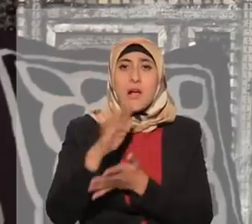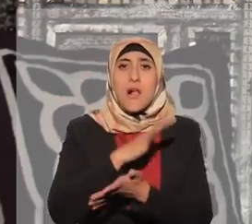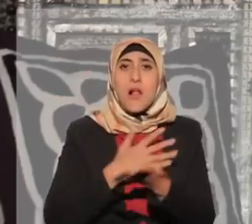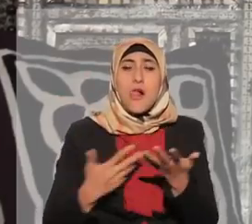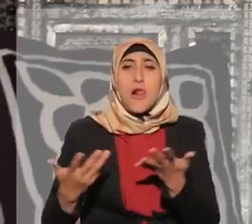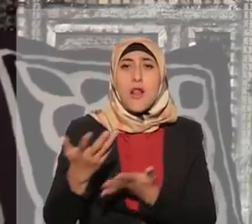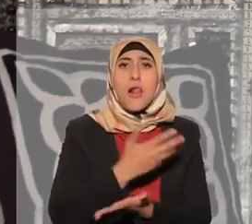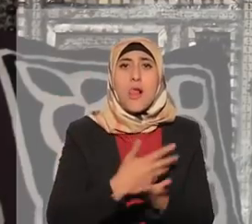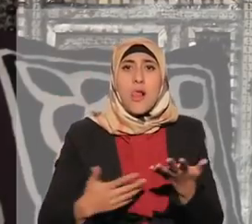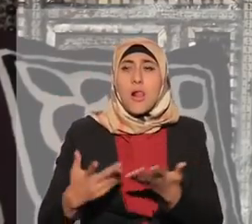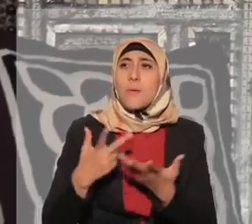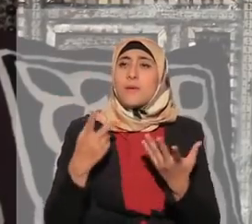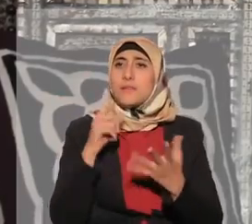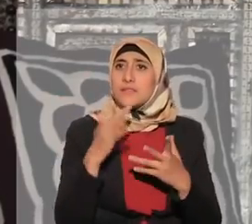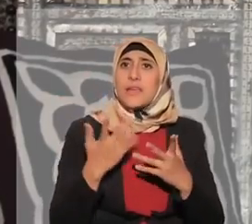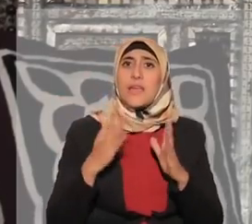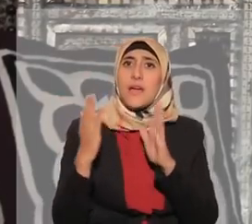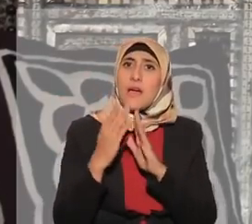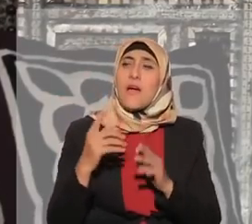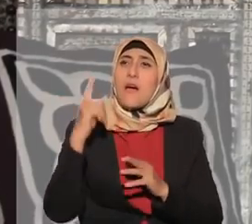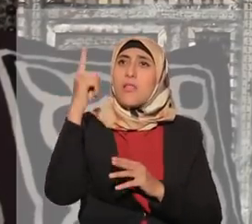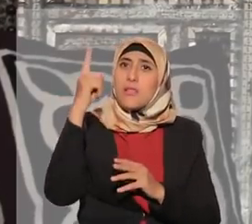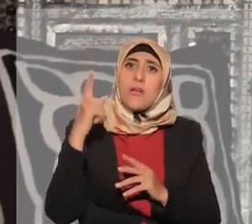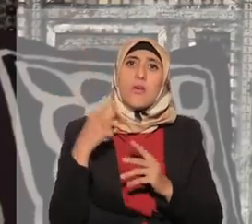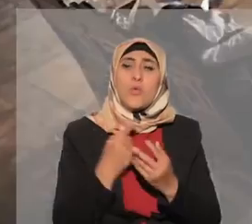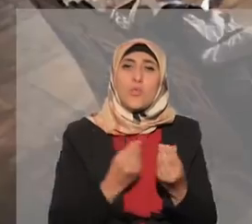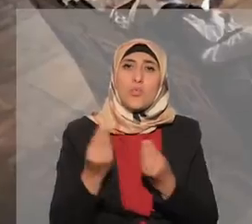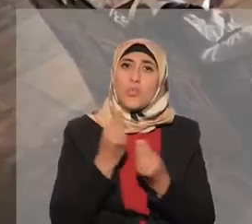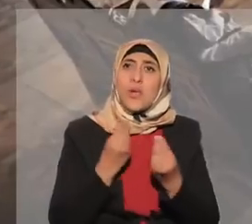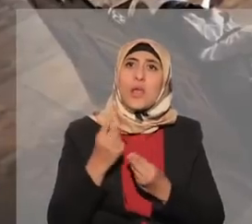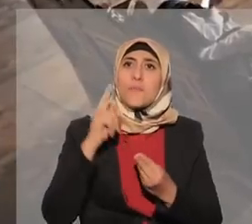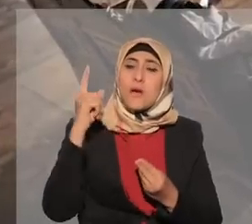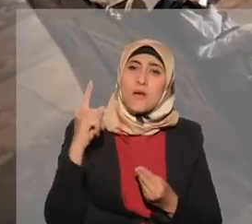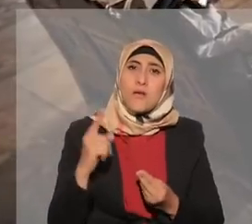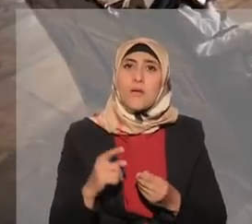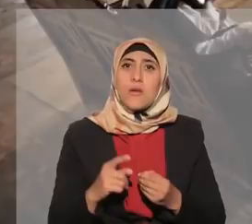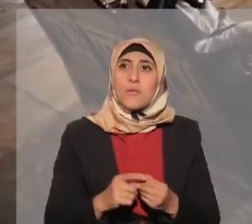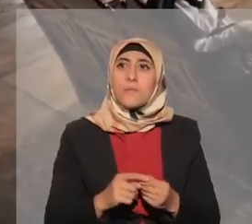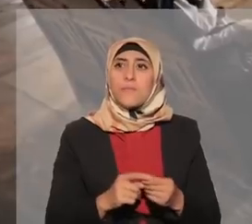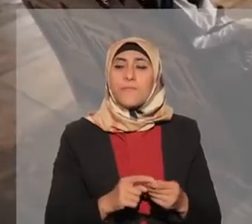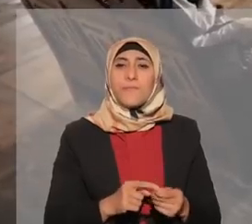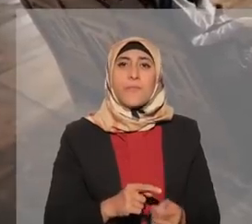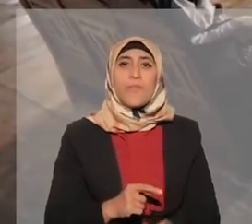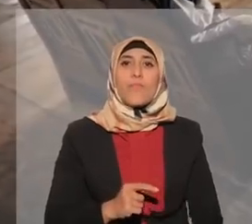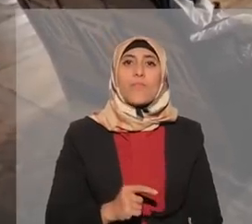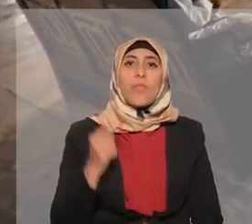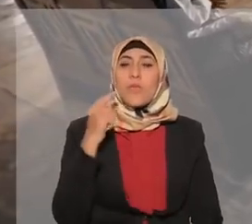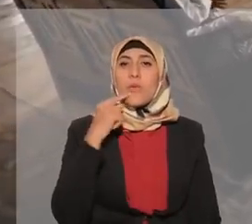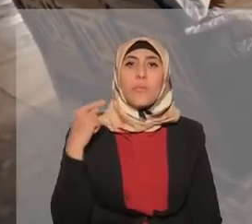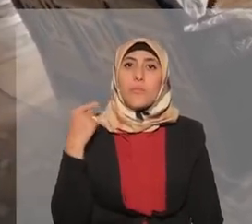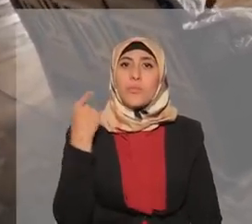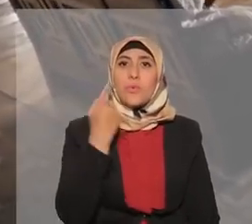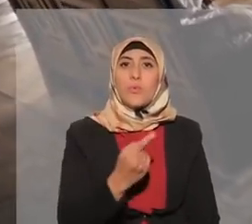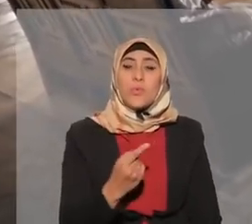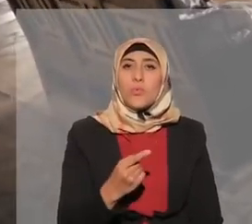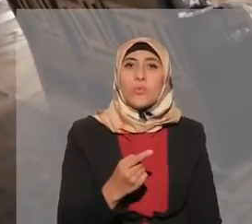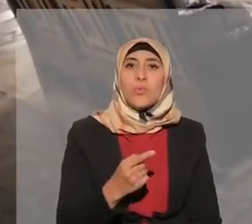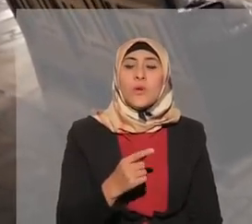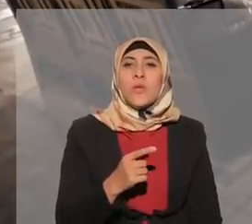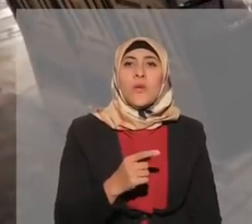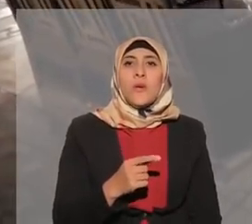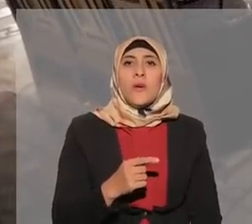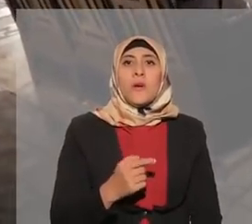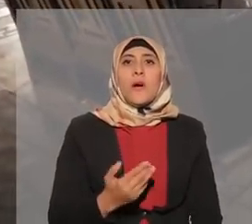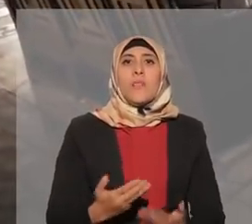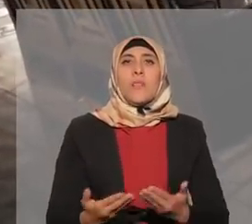شأن أحوالهم مع الله والقرب من الله. فقال سيدنا سفيان الثوري بعد ما استمع شيء من كلام السيدة